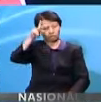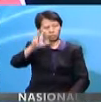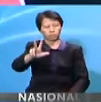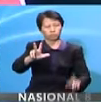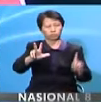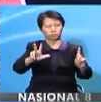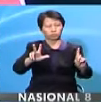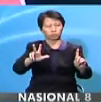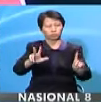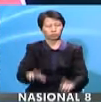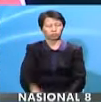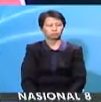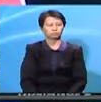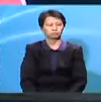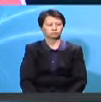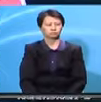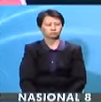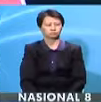Kelantan.